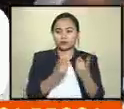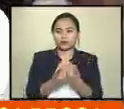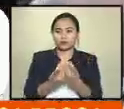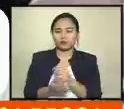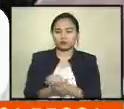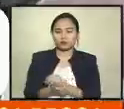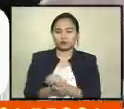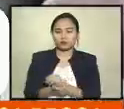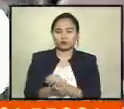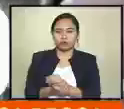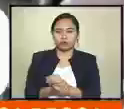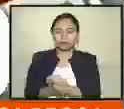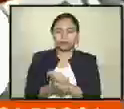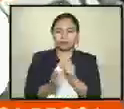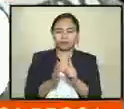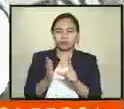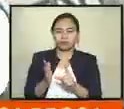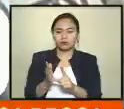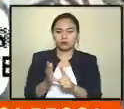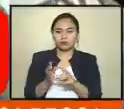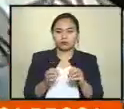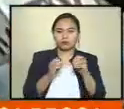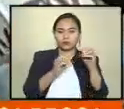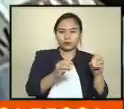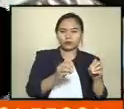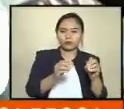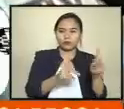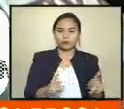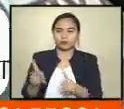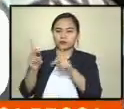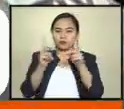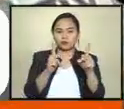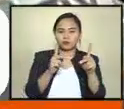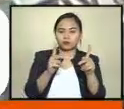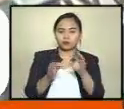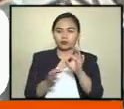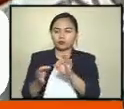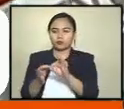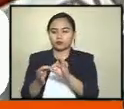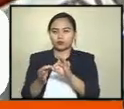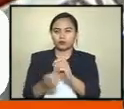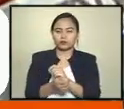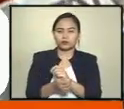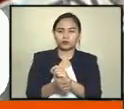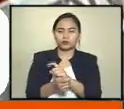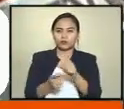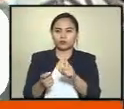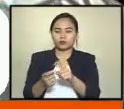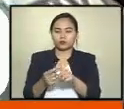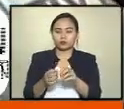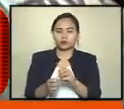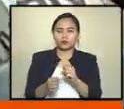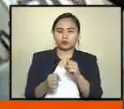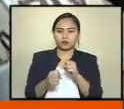ang trabaho ng legislator, di ba? Nakalagay sa ligang batas, the power of appropriation, ay nakalagay talaga sa Kongreso.